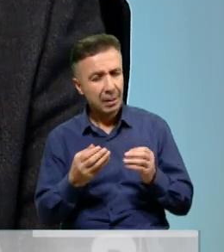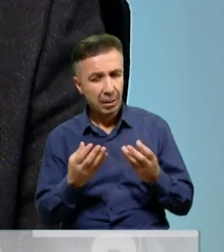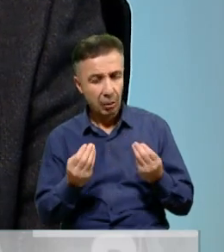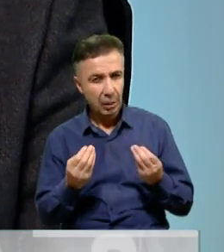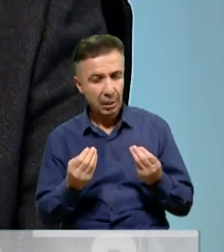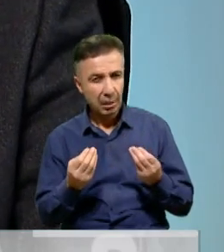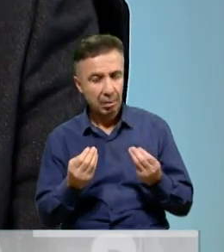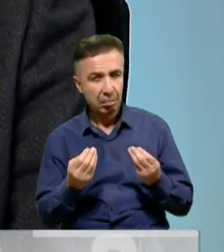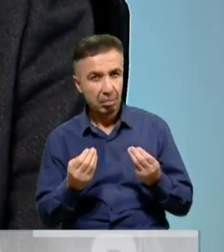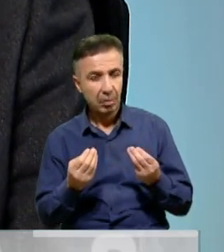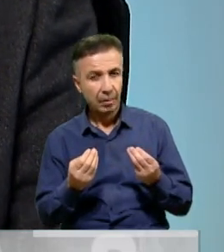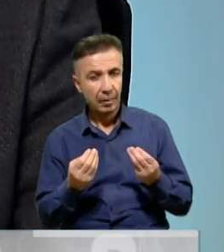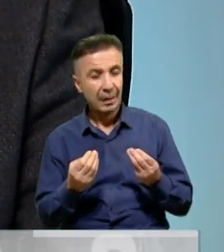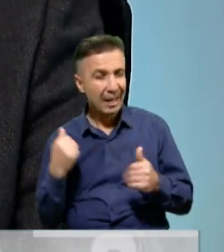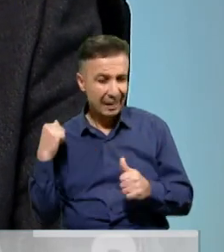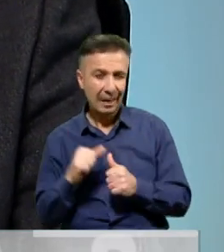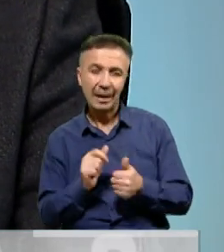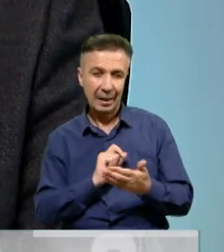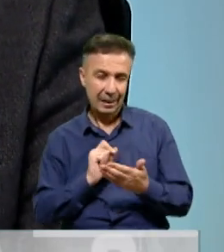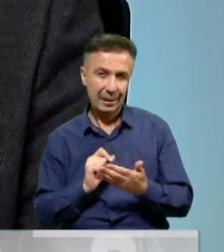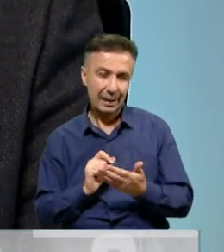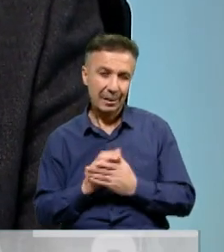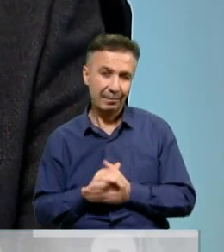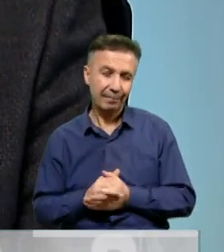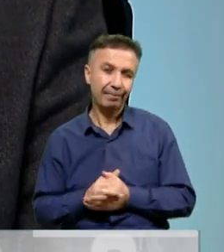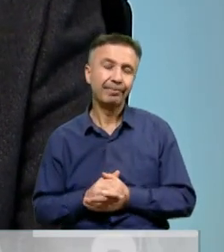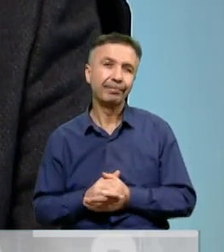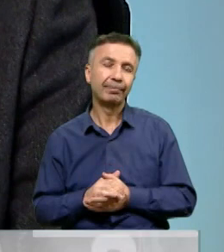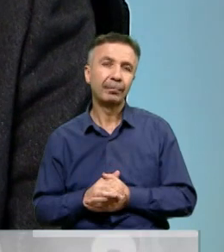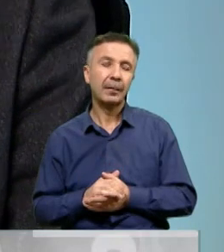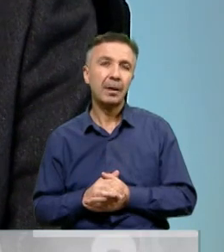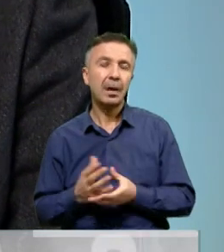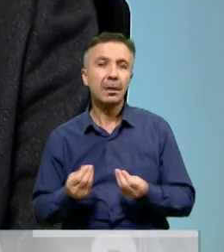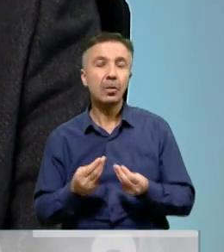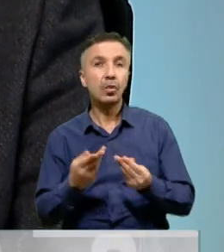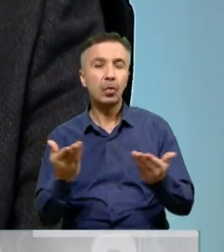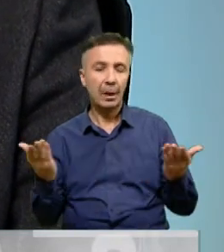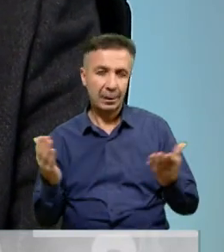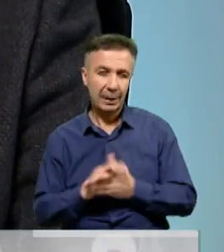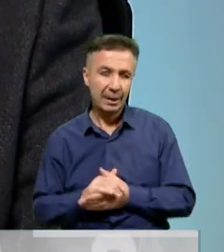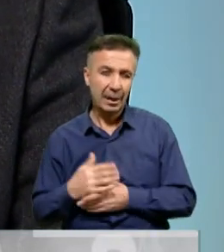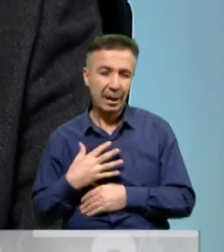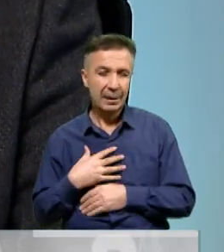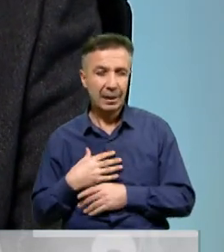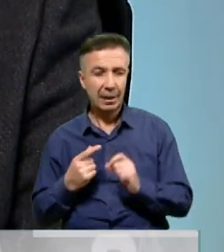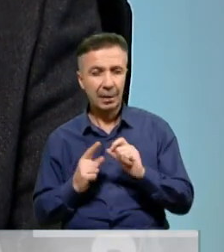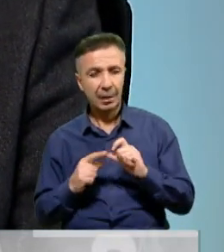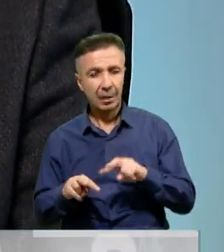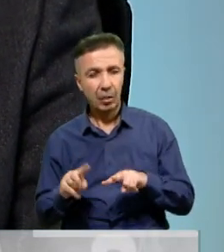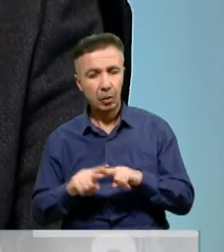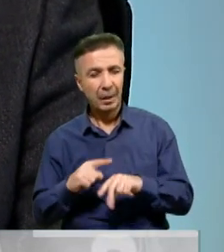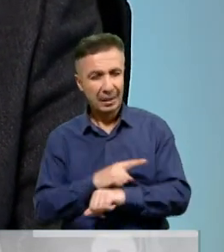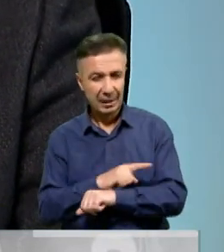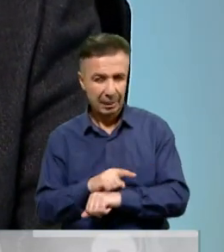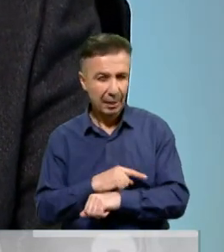İstinsak edilerek çoğaltılırdı. Yani aynısı elle yazılırdı. İşte Hazreti Osman radıyallahu anh döneminde de